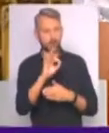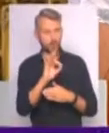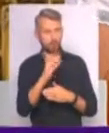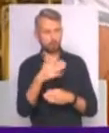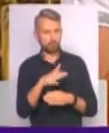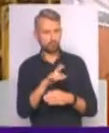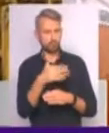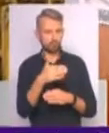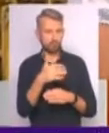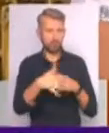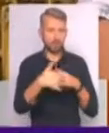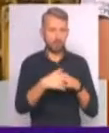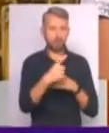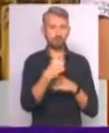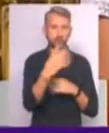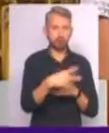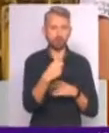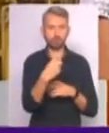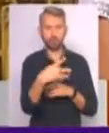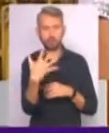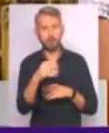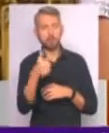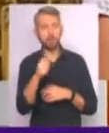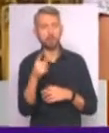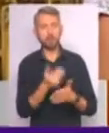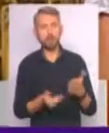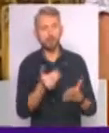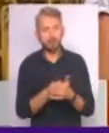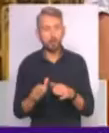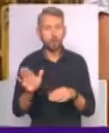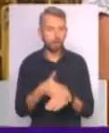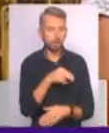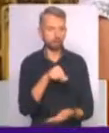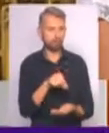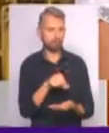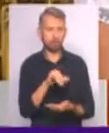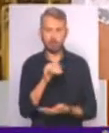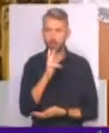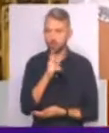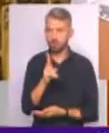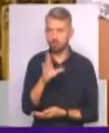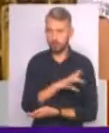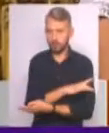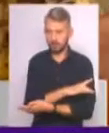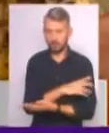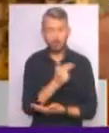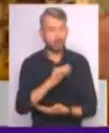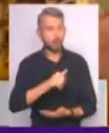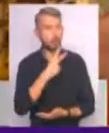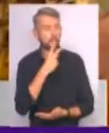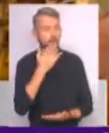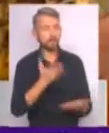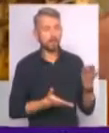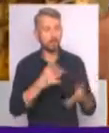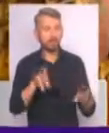так, 140-145, первое, что мы рекомендуем сделать, убрать соль. И подивись, как будет тиск. И потом посмотрим, и,